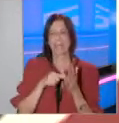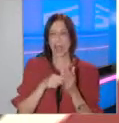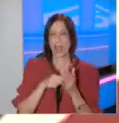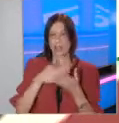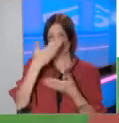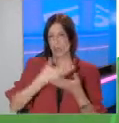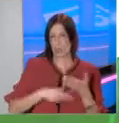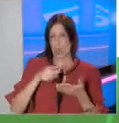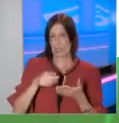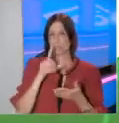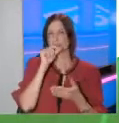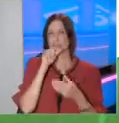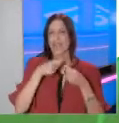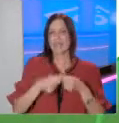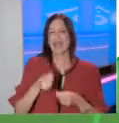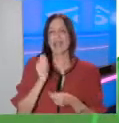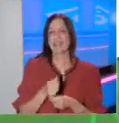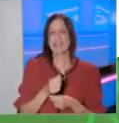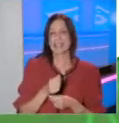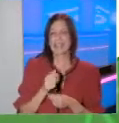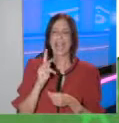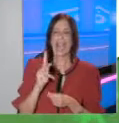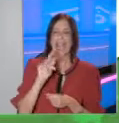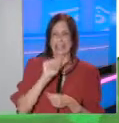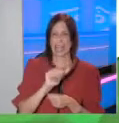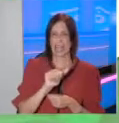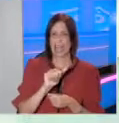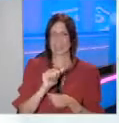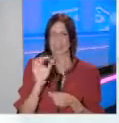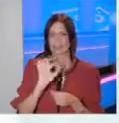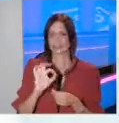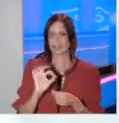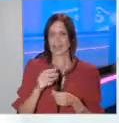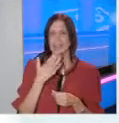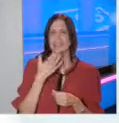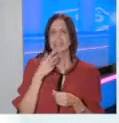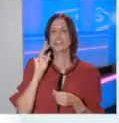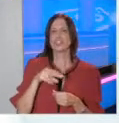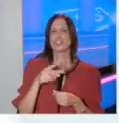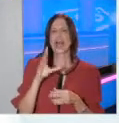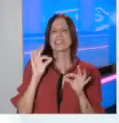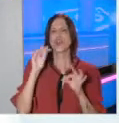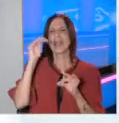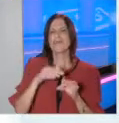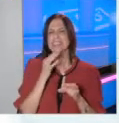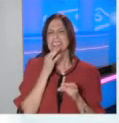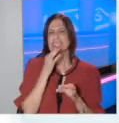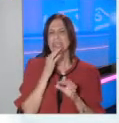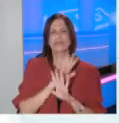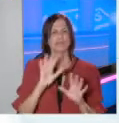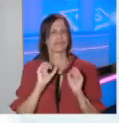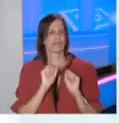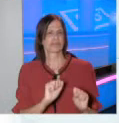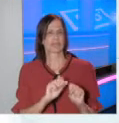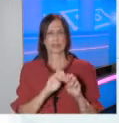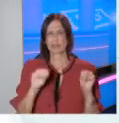הזה. צייצה חברת הכנסת קרין אלהרר מיש עתיד את הדברים הבאים. בישראל יש עשרות אלפי צעירים חסרי